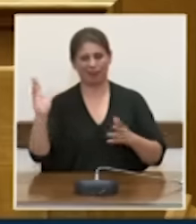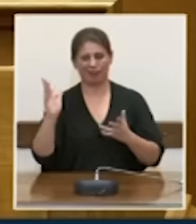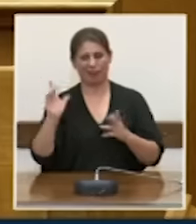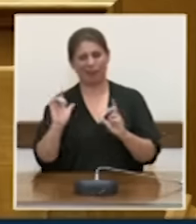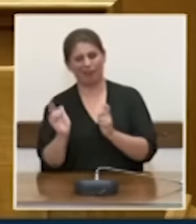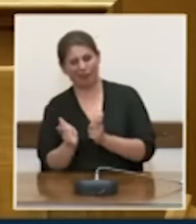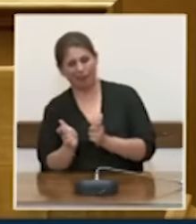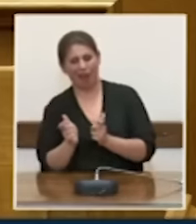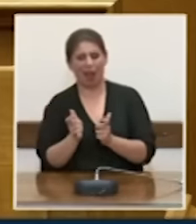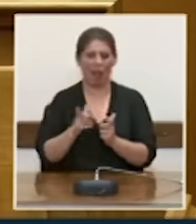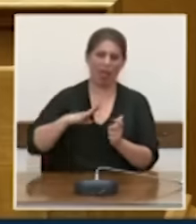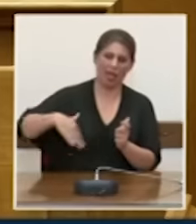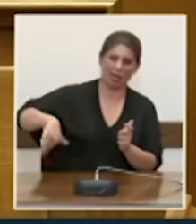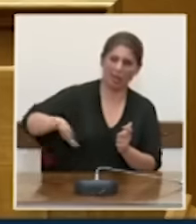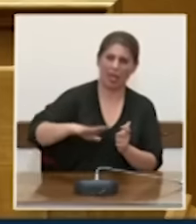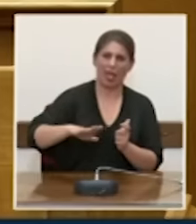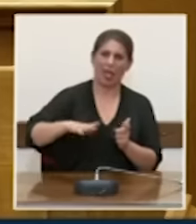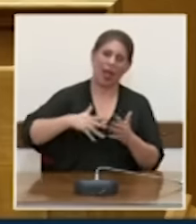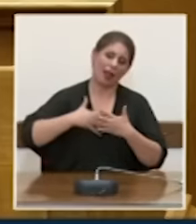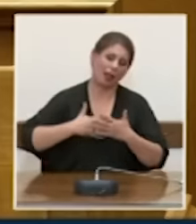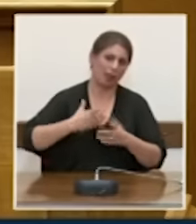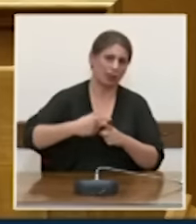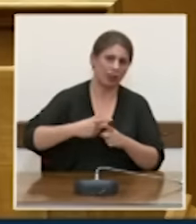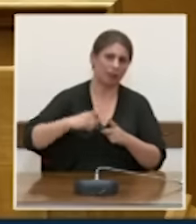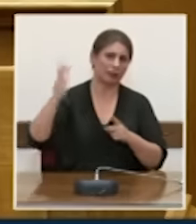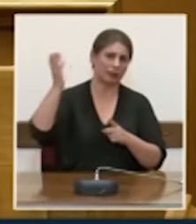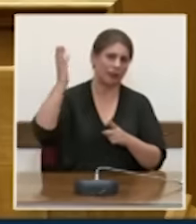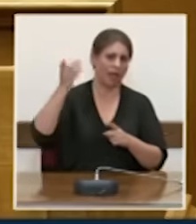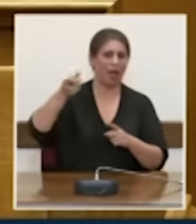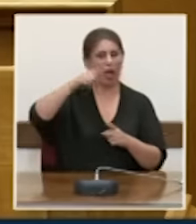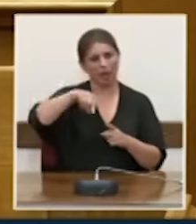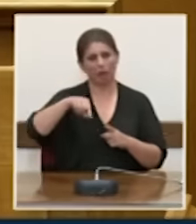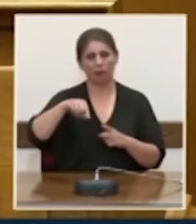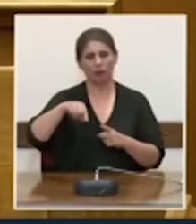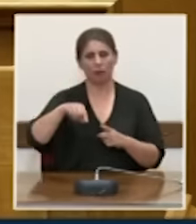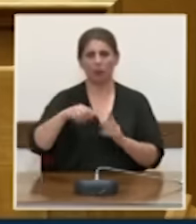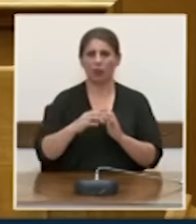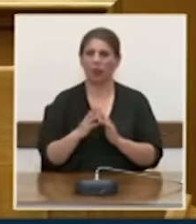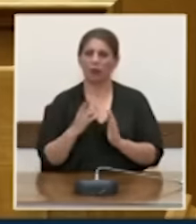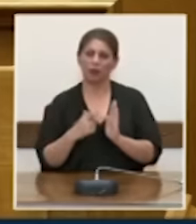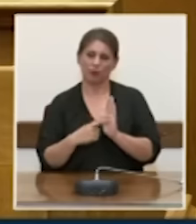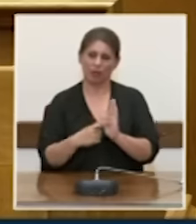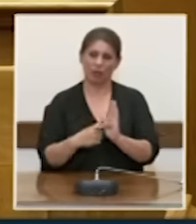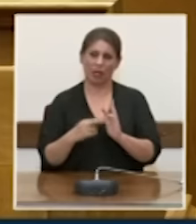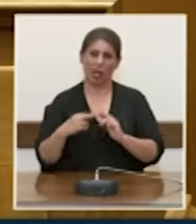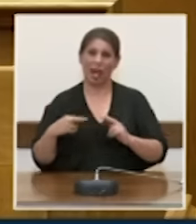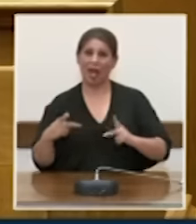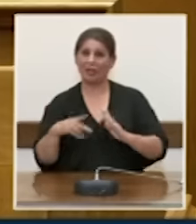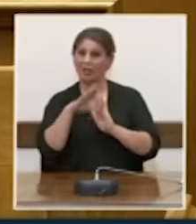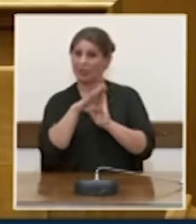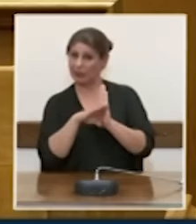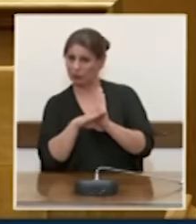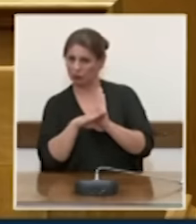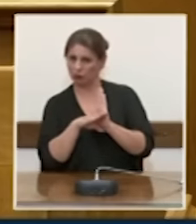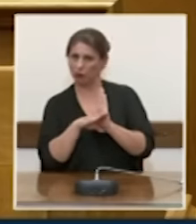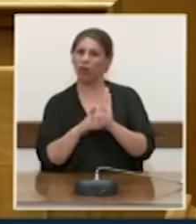δήθεν λαϊκά, δήθεν πατριωτικά, δήθεν άλλα, που παριστάνουν και τους αντισυστημικούς μάλιστα, ενώ